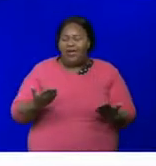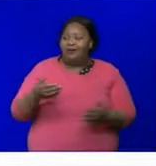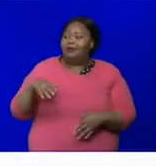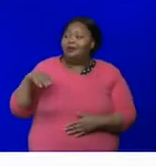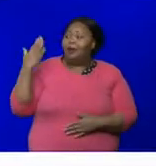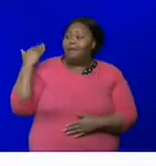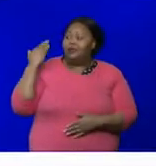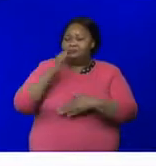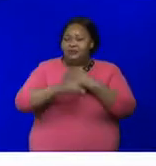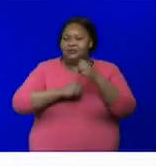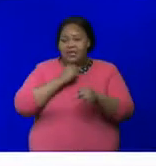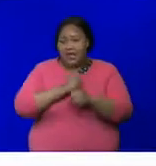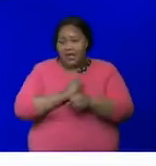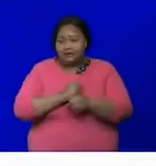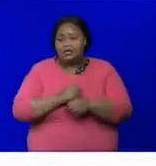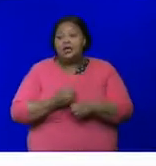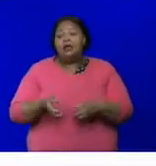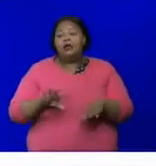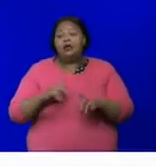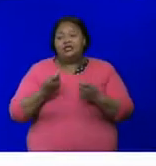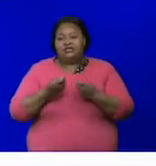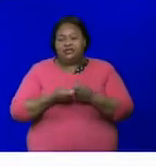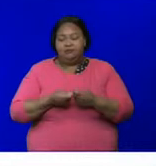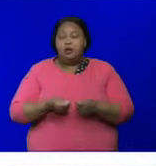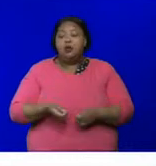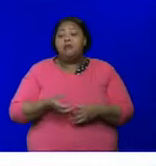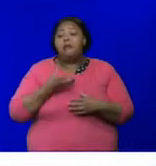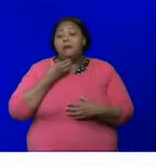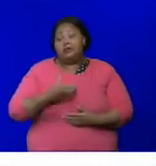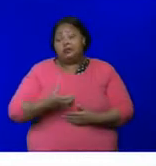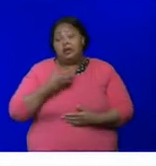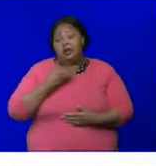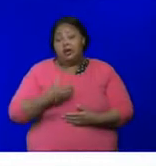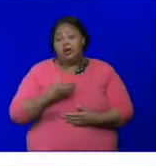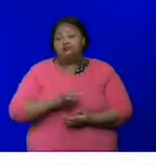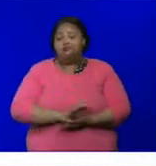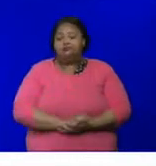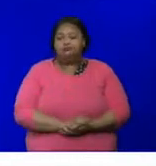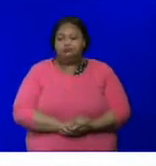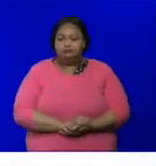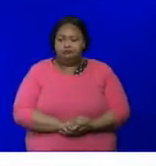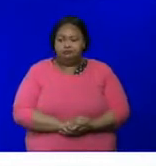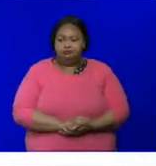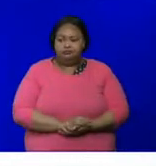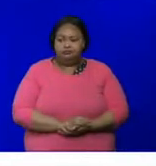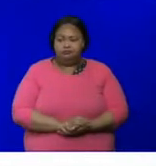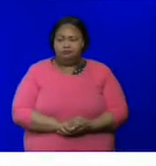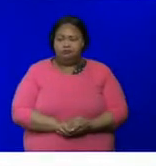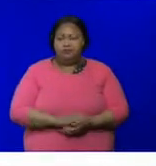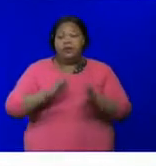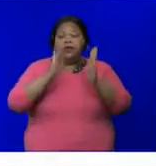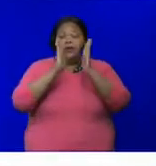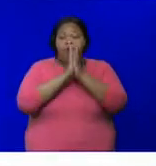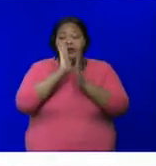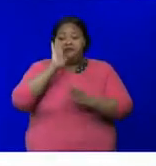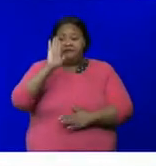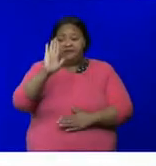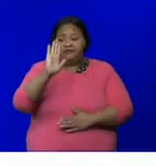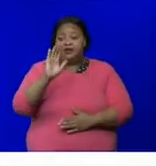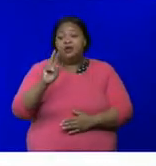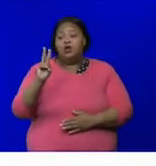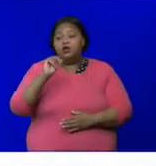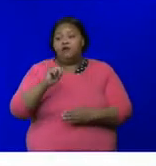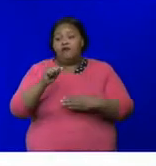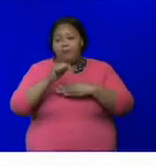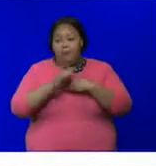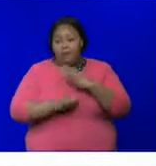abantu lakhathi bakhulile labangeke basasinikeda kakhulu ku-development. Imidlalo kubheka ukuthi icala mhlaka 15 kude kuma ngomhlaka